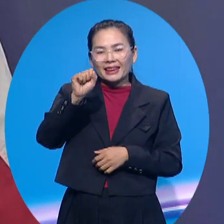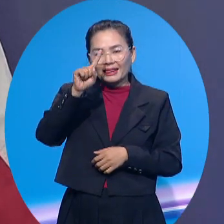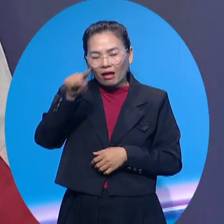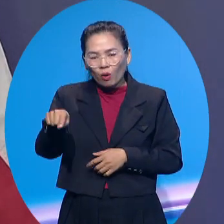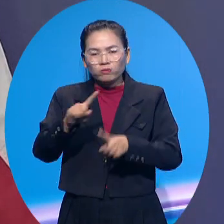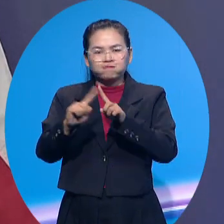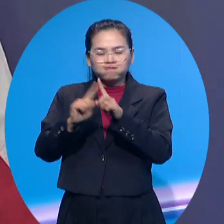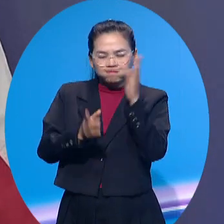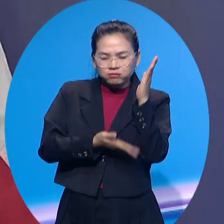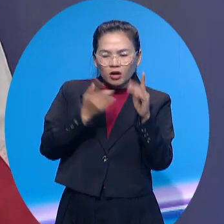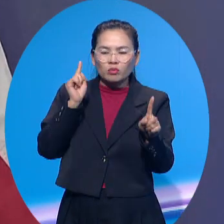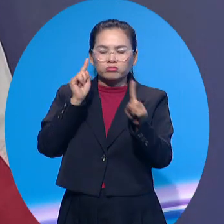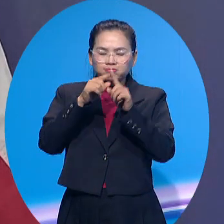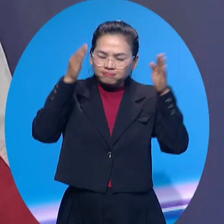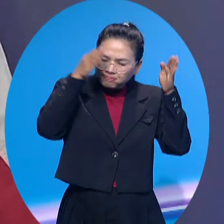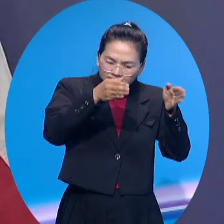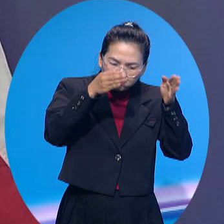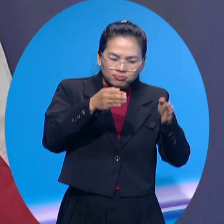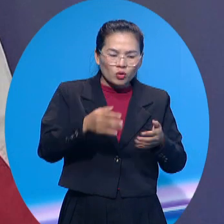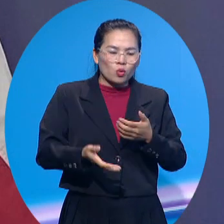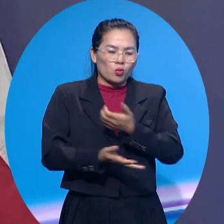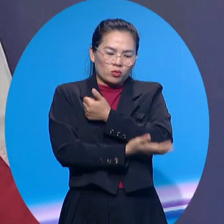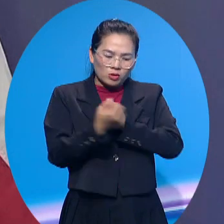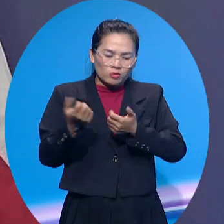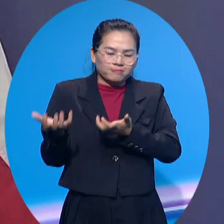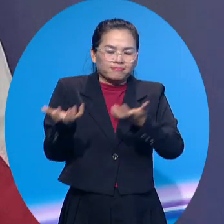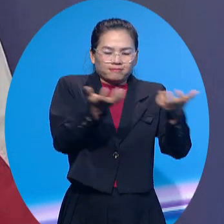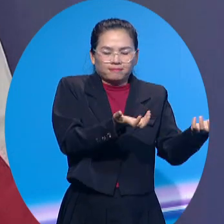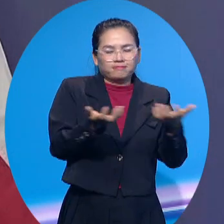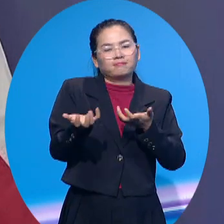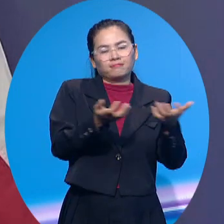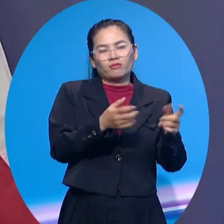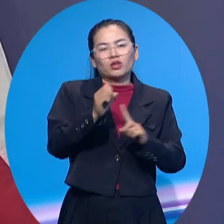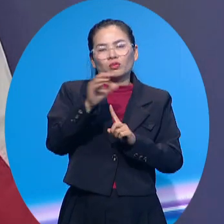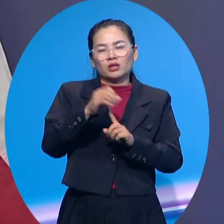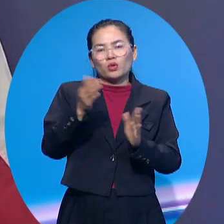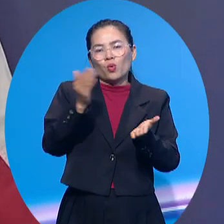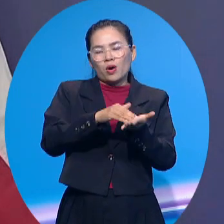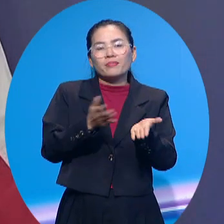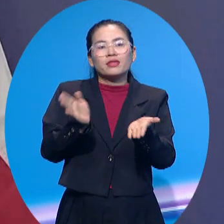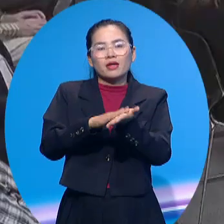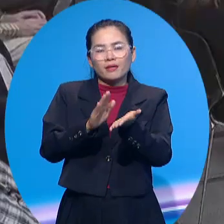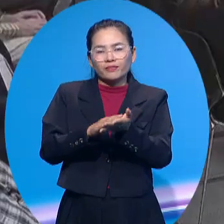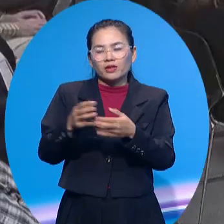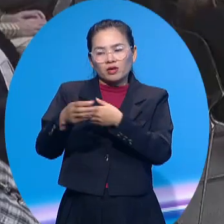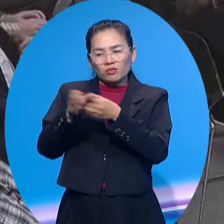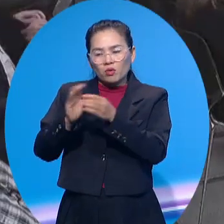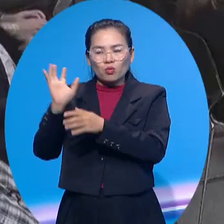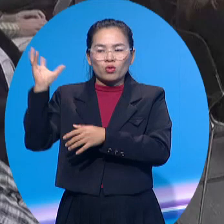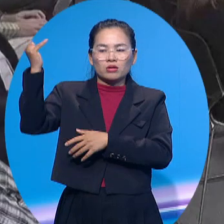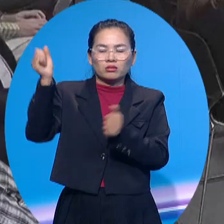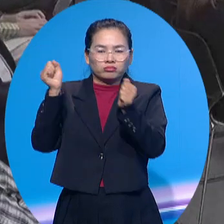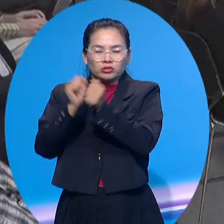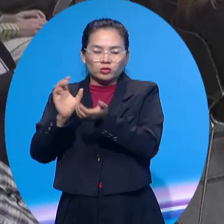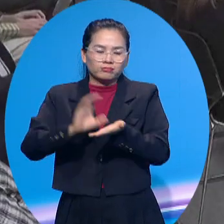nhận thức được sự quan tâm đáng kể đến hoạt động này và sẽ tăng cường cung cấp thông tin trong thời gian tới, khi chúng tôi cùng với cộng đồng quốc tế tăng cường